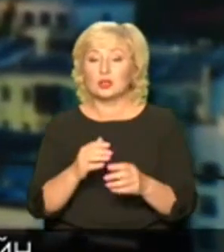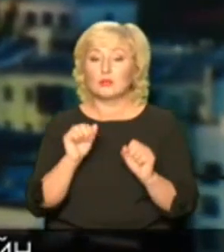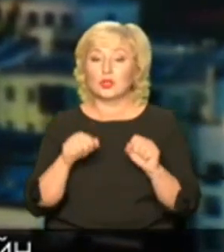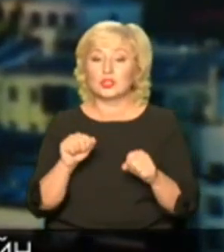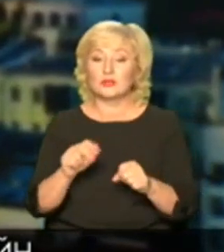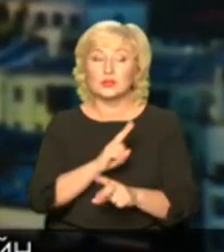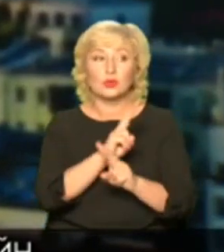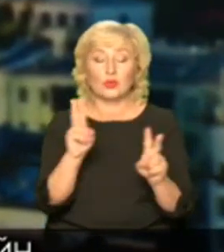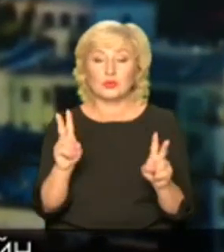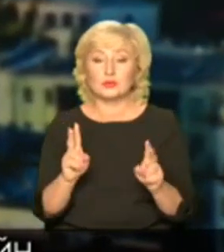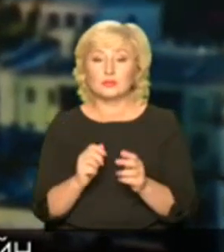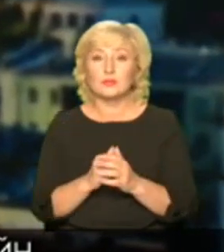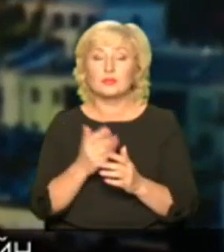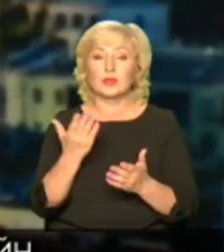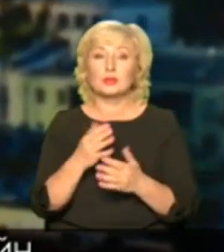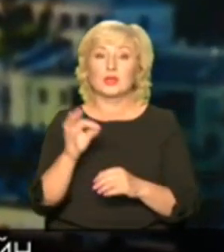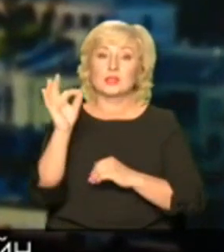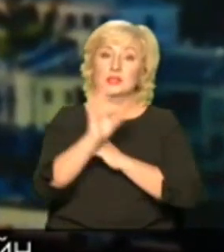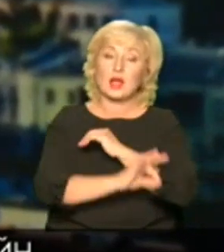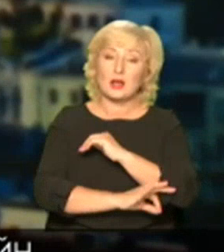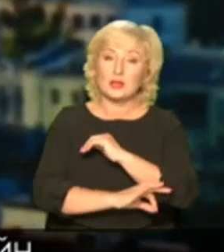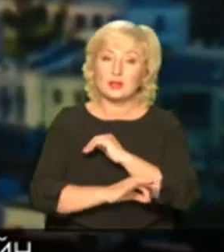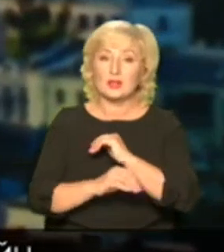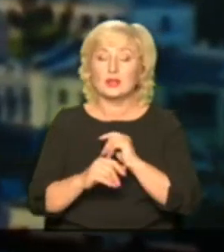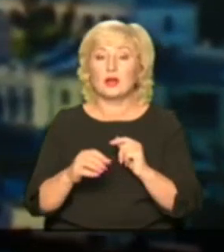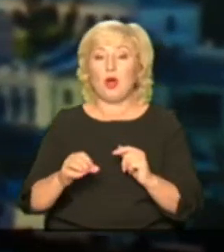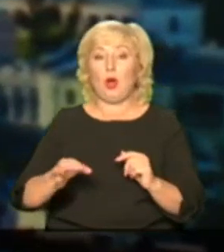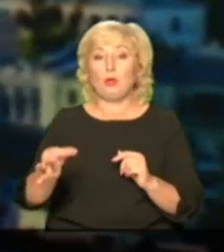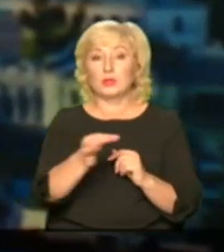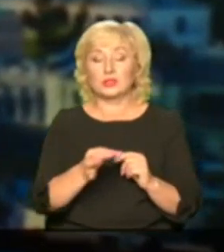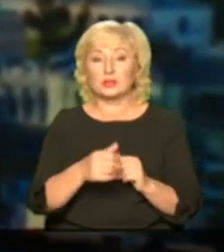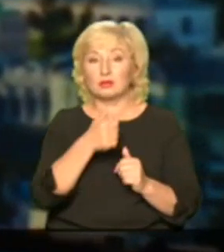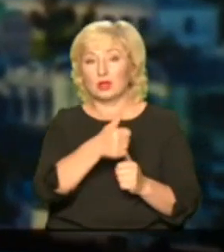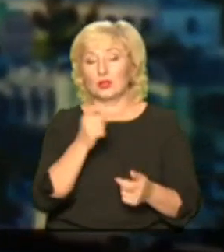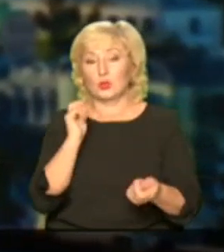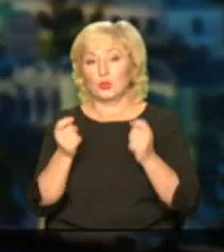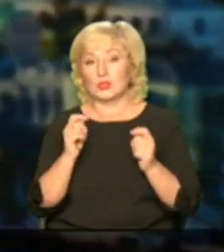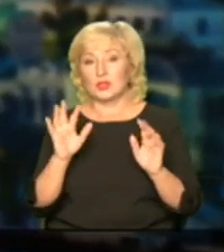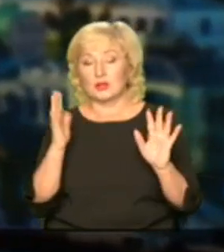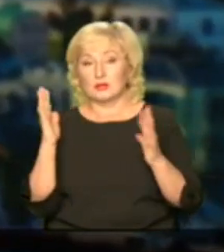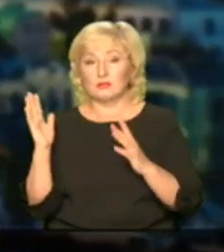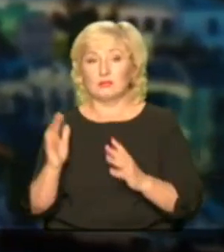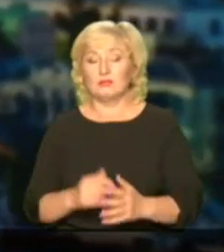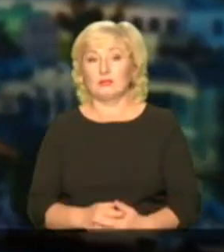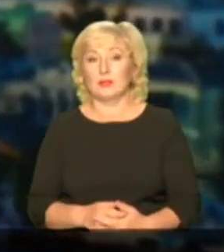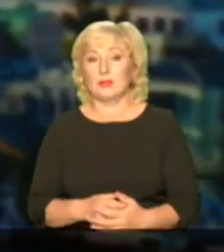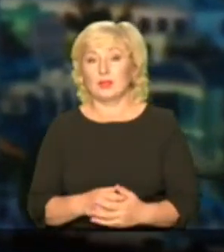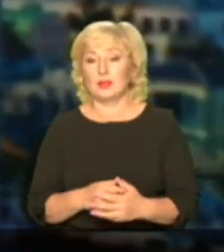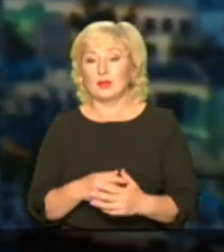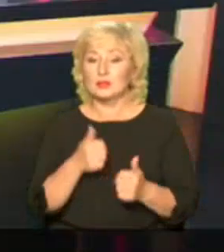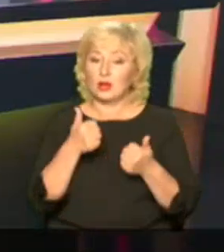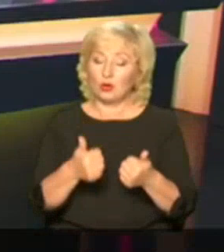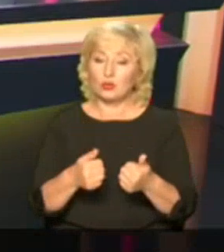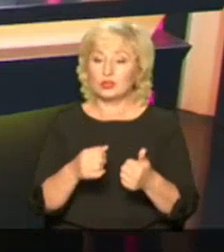когось десь в західних областях, де немає війни, гарно тусити, як ти думаєш, це хороше чи не хороше?